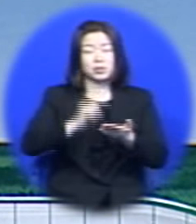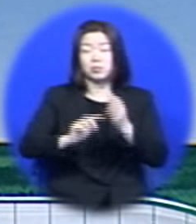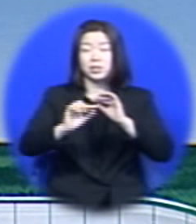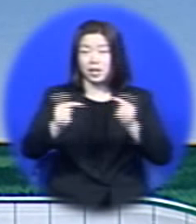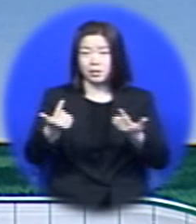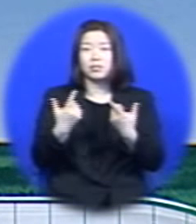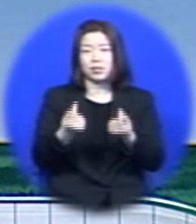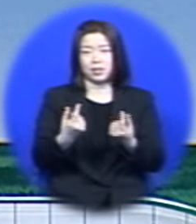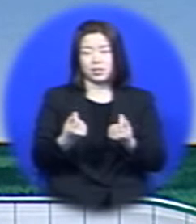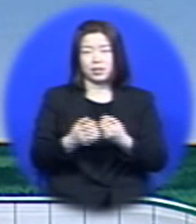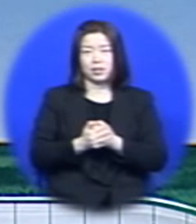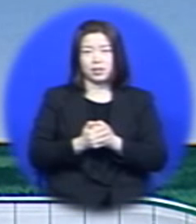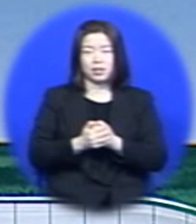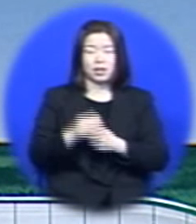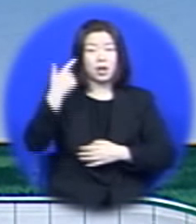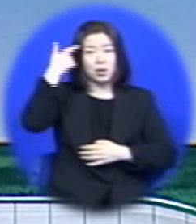같더라.